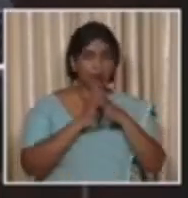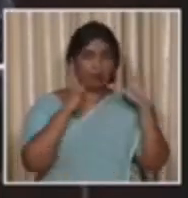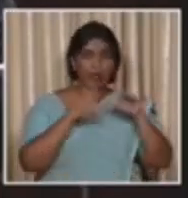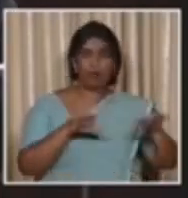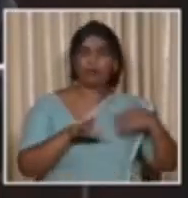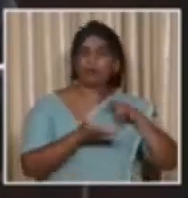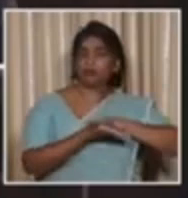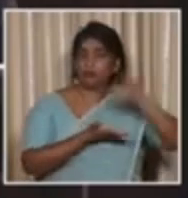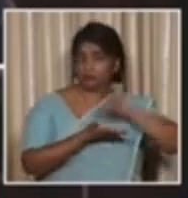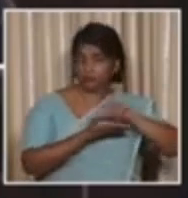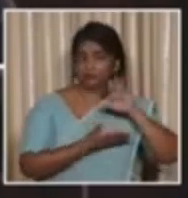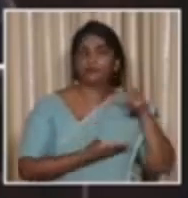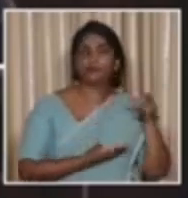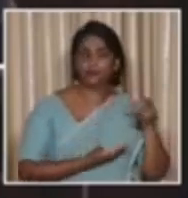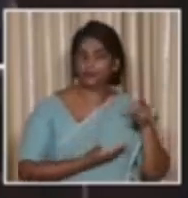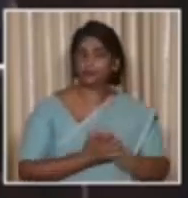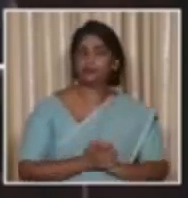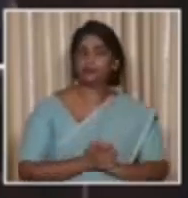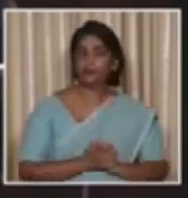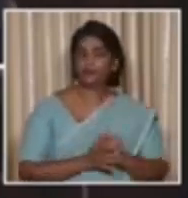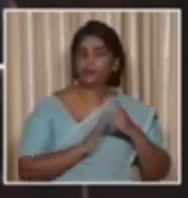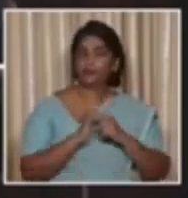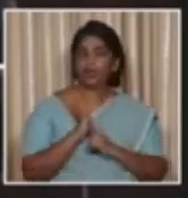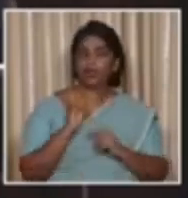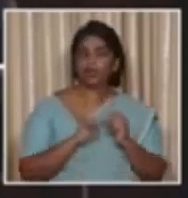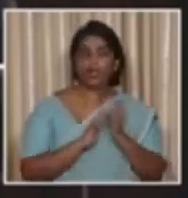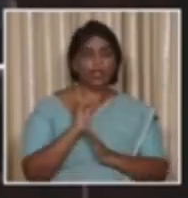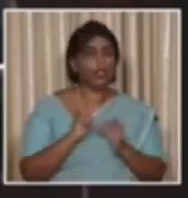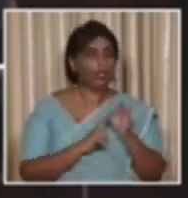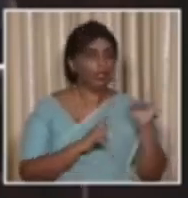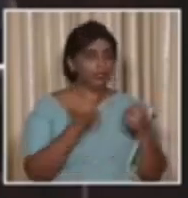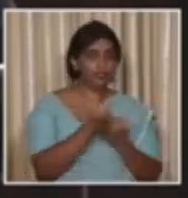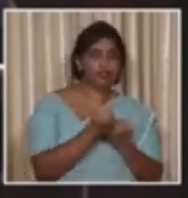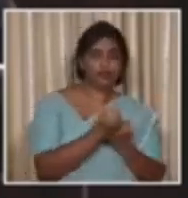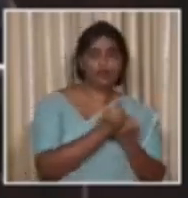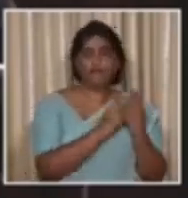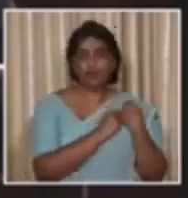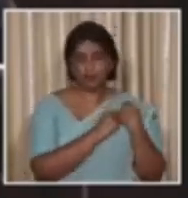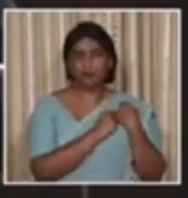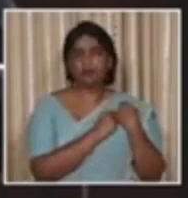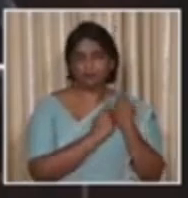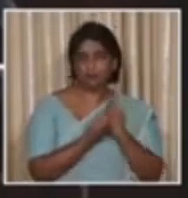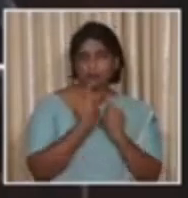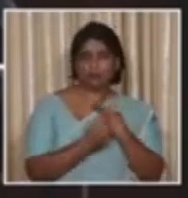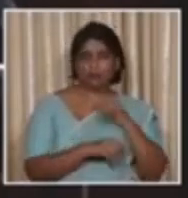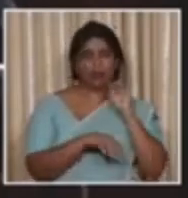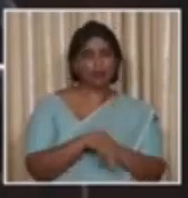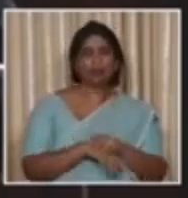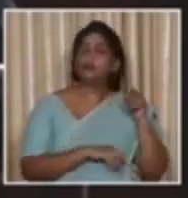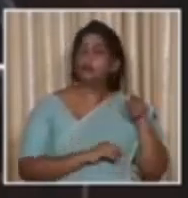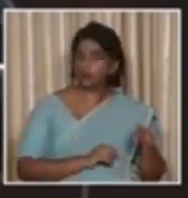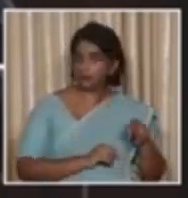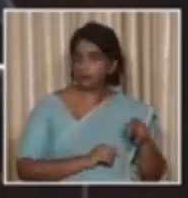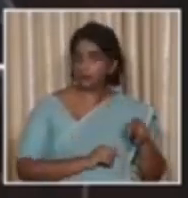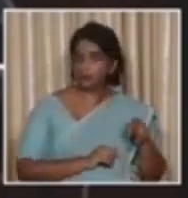ප්‍රමාණයක් මේ වලට ගිහිලා මේ යවලා තියෙනවා. ජනතා විමුක්ති පෙරමුණේ මන්ත්‍රීවරයෙකු මේකට සම්බන්ධයි කියලා තමයි විමර්ශකයෝ කියලා තින්නේ. ඒ අනුව